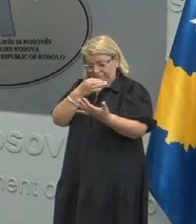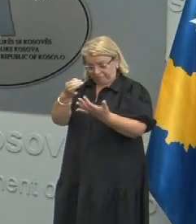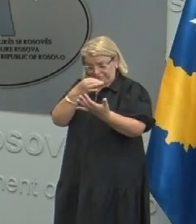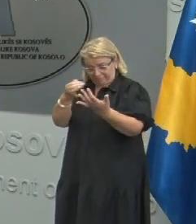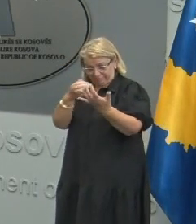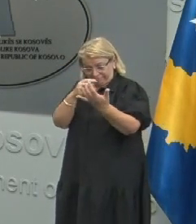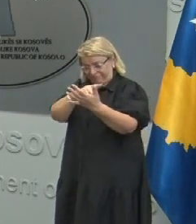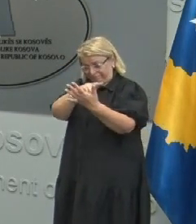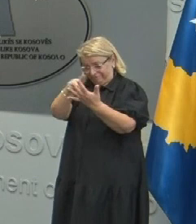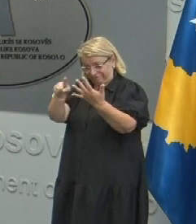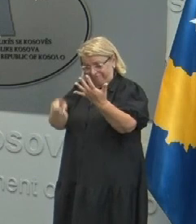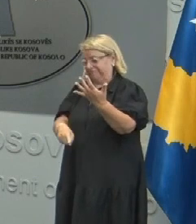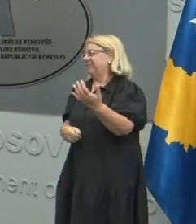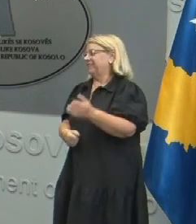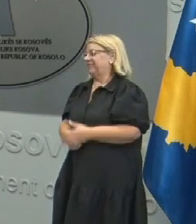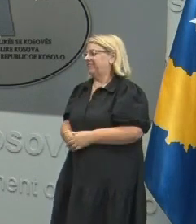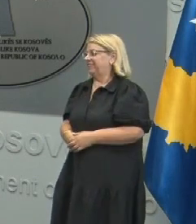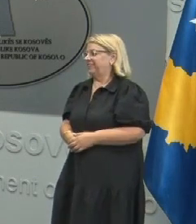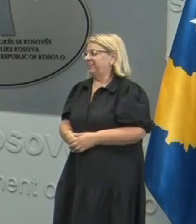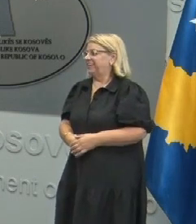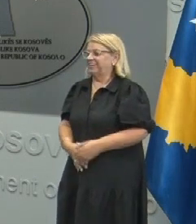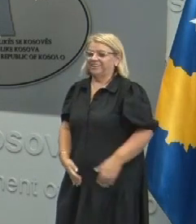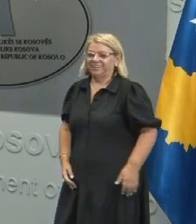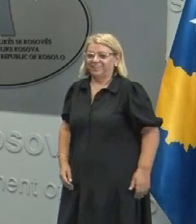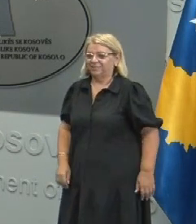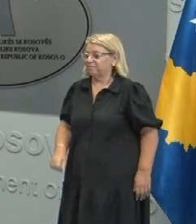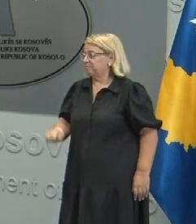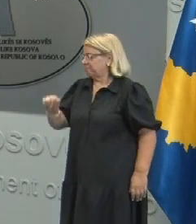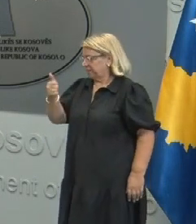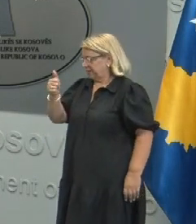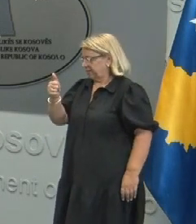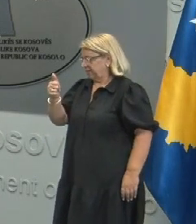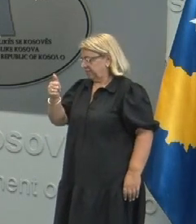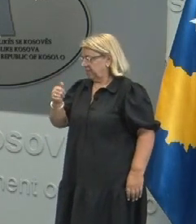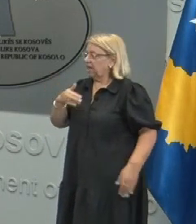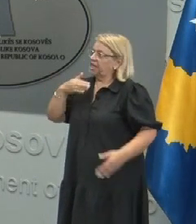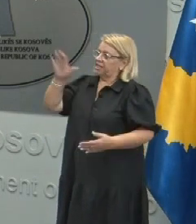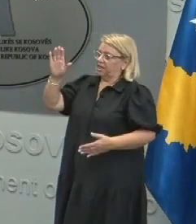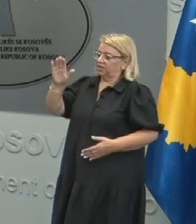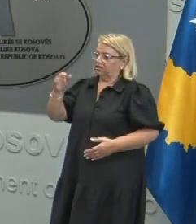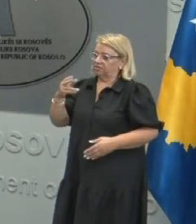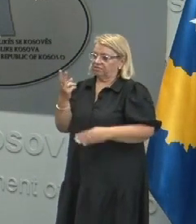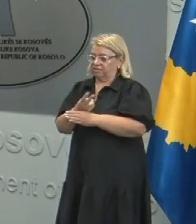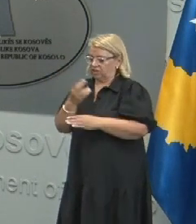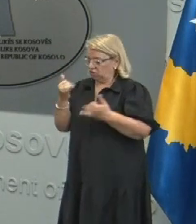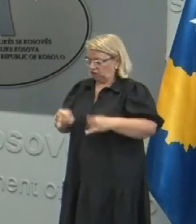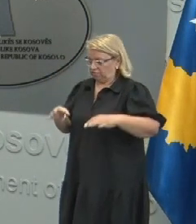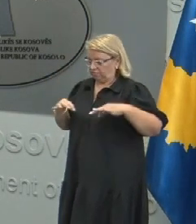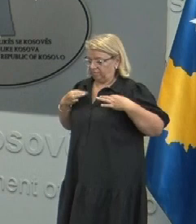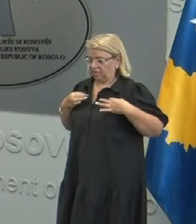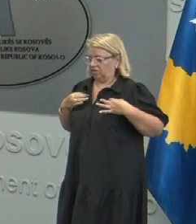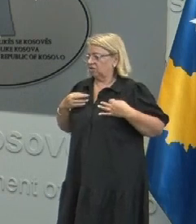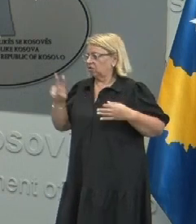Kështu, e para është e vërtet që kam qenë jashtë vendit. Unë jam këthy sot mëngjes në ora 2:30.